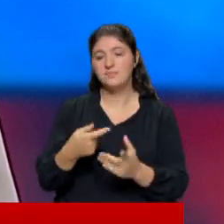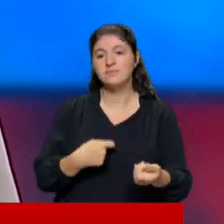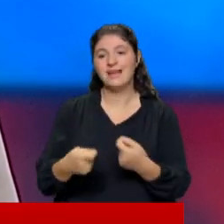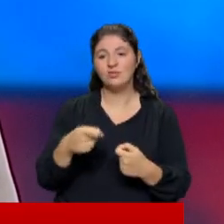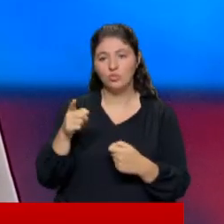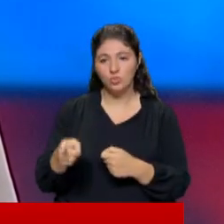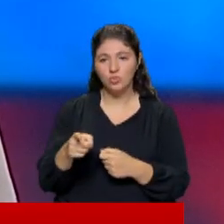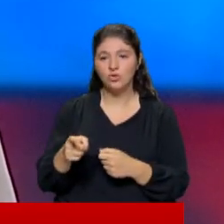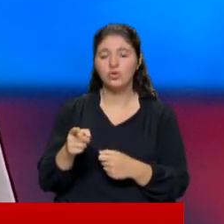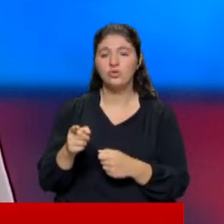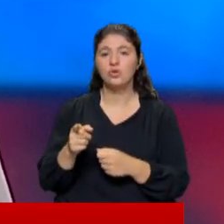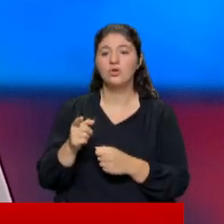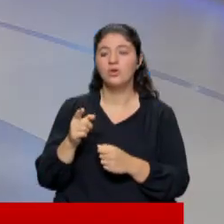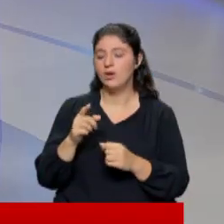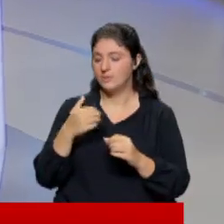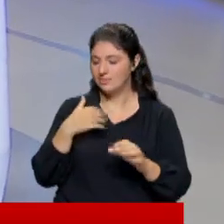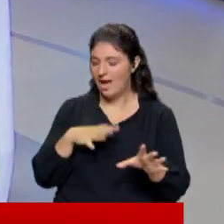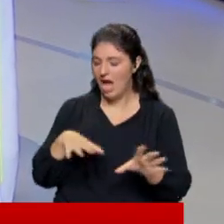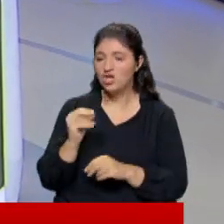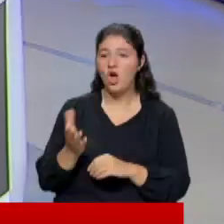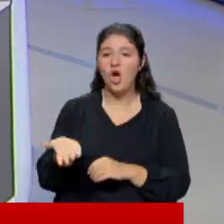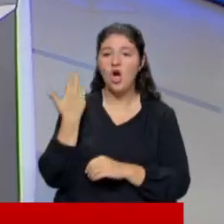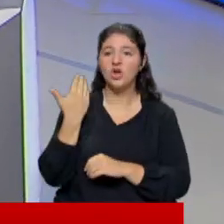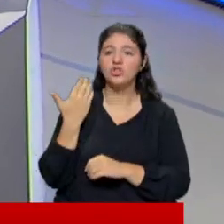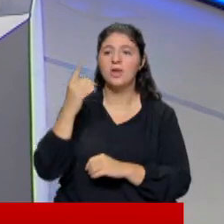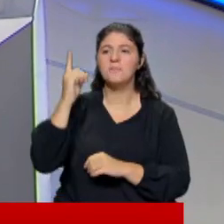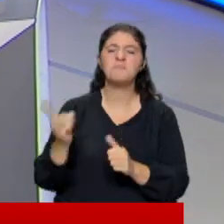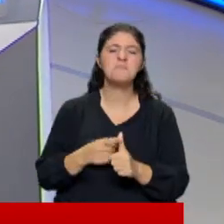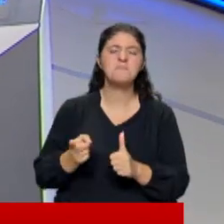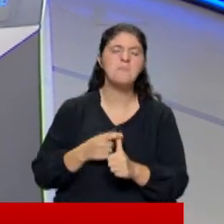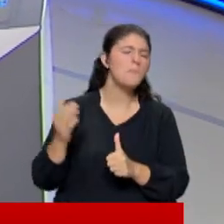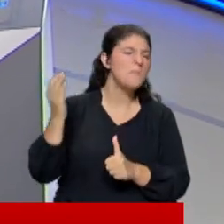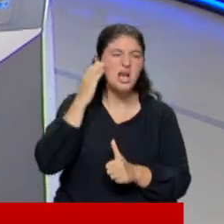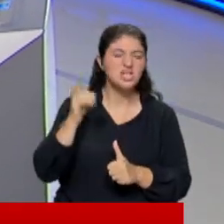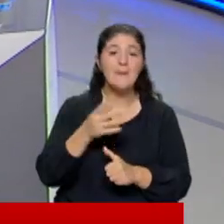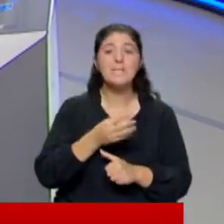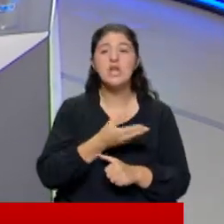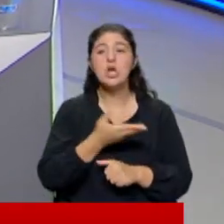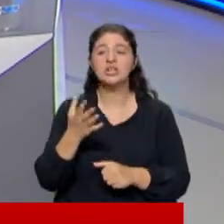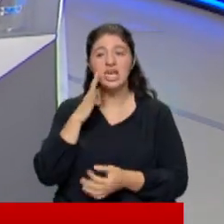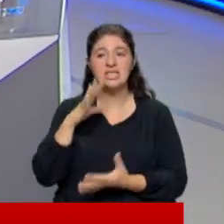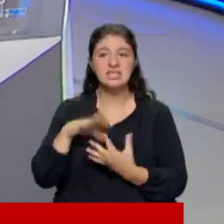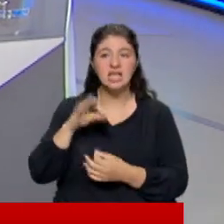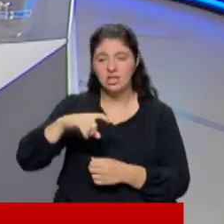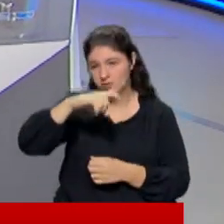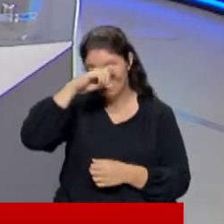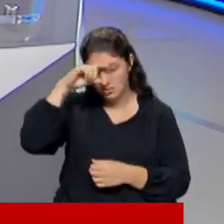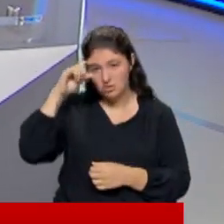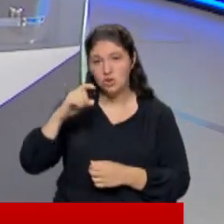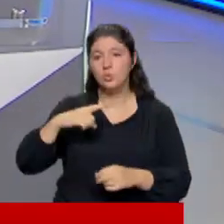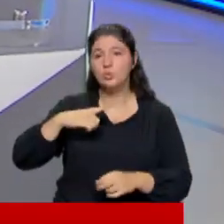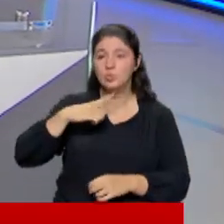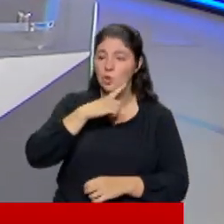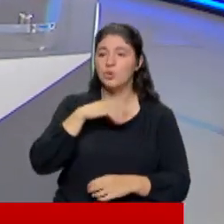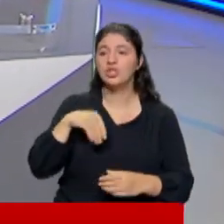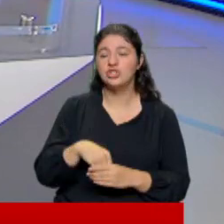sektörü bizim her şeyden önce gelen sektörümüzdür. Milyonlarca insanımız alın teriyle